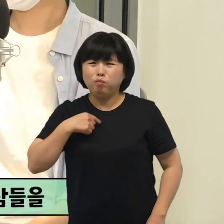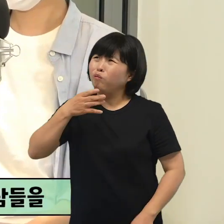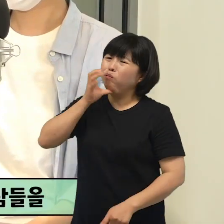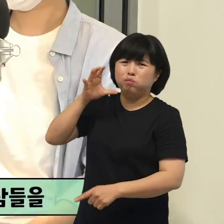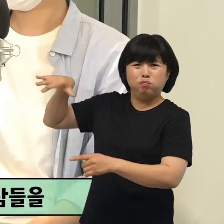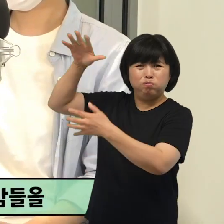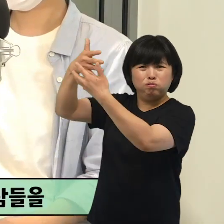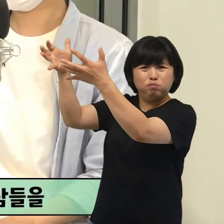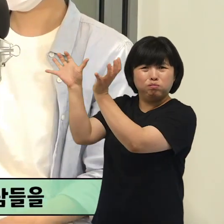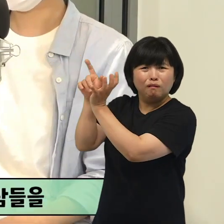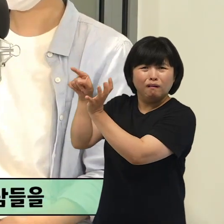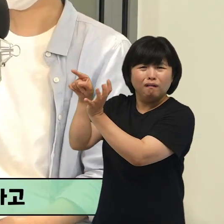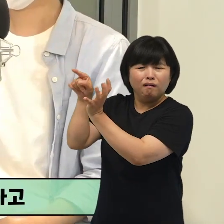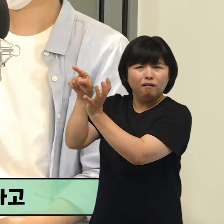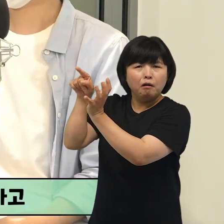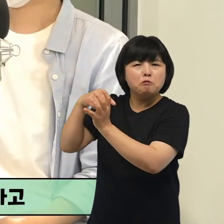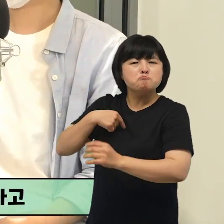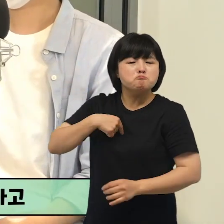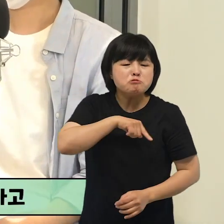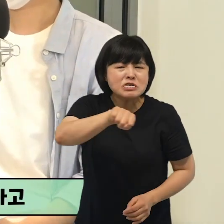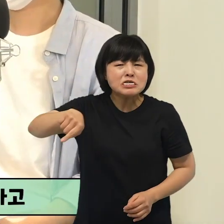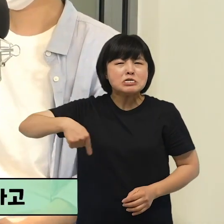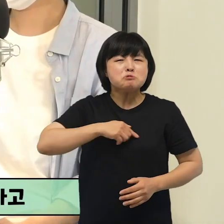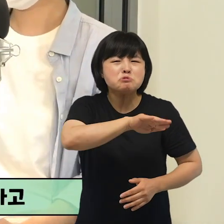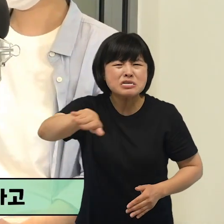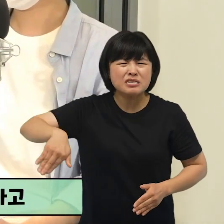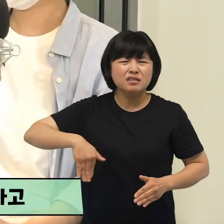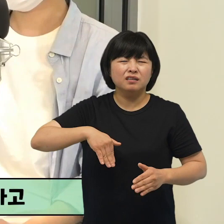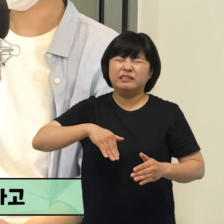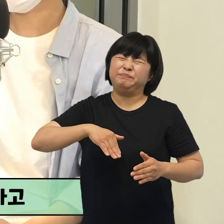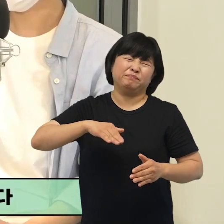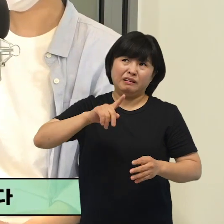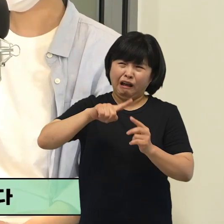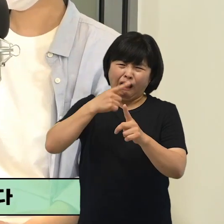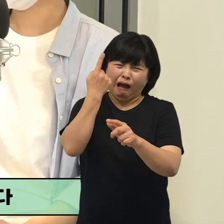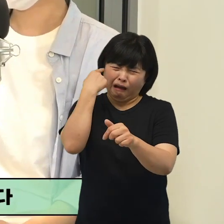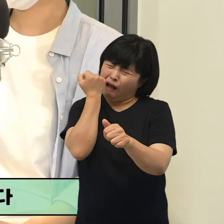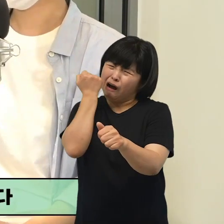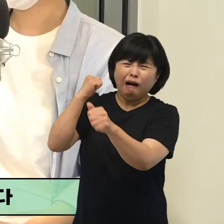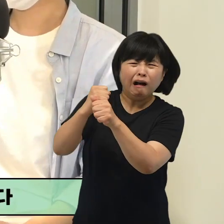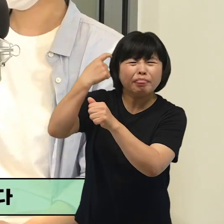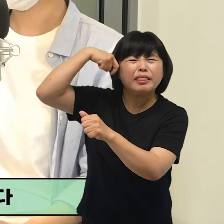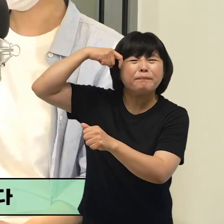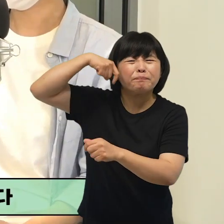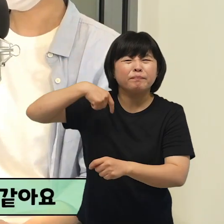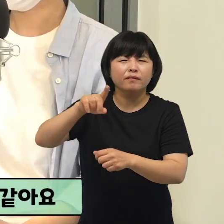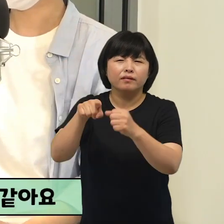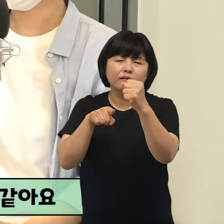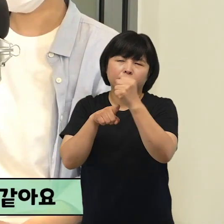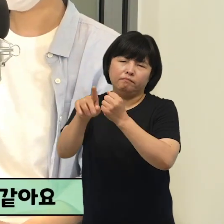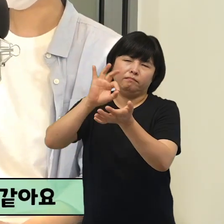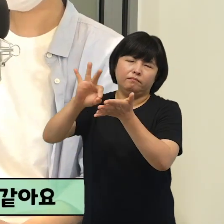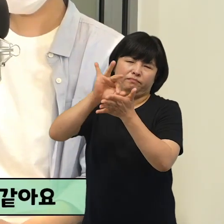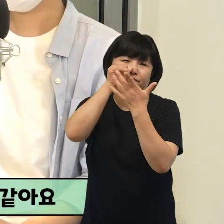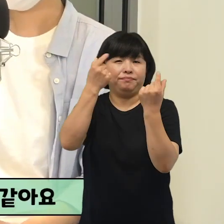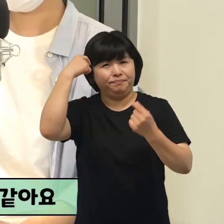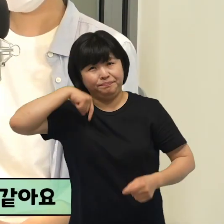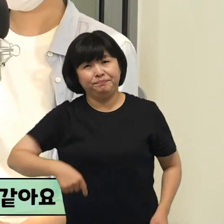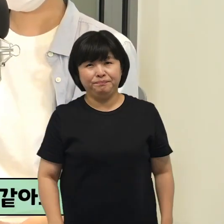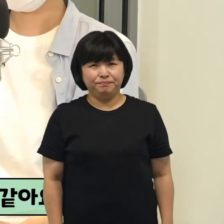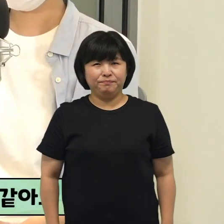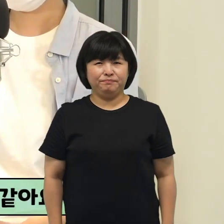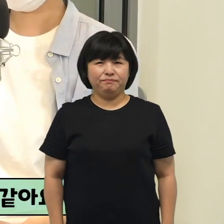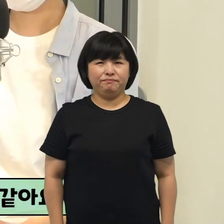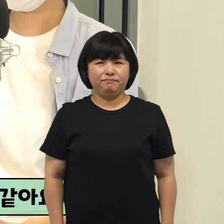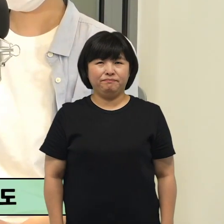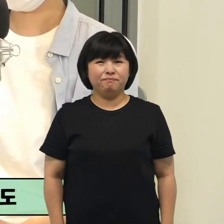우리보다 기성세대인 사람들을 우리라는 집단에서 배제를 하고 아예 낙인을 시켜버리겠다 이런 의미로 사용을 하고 있는 것